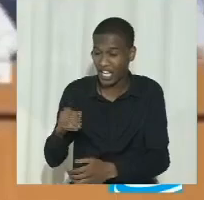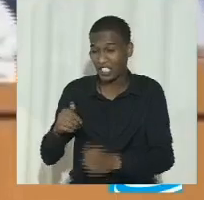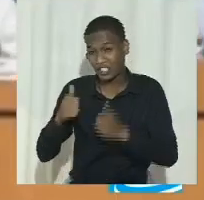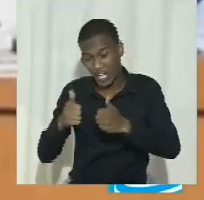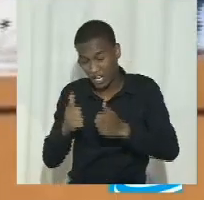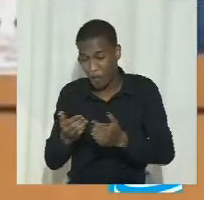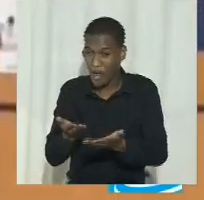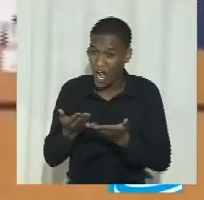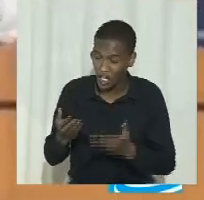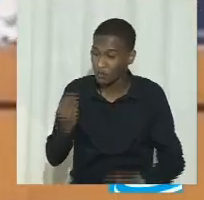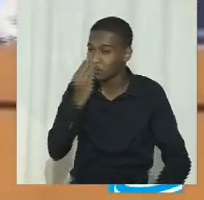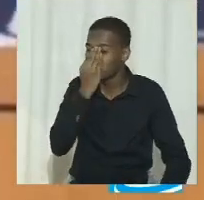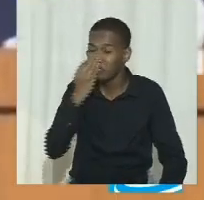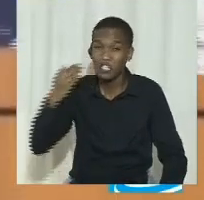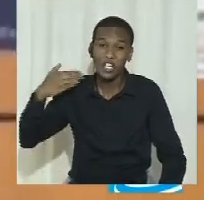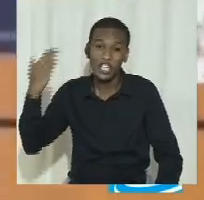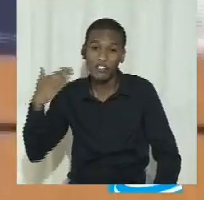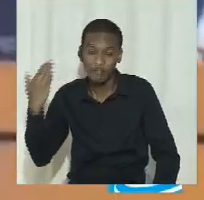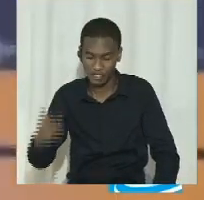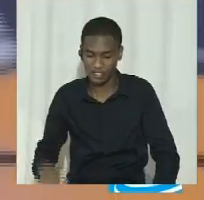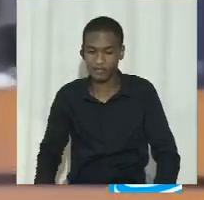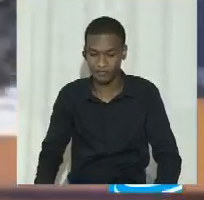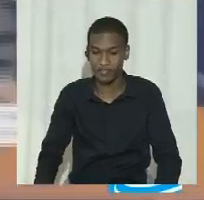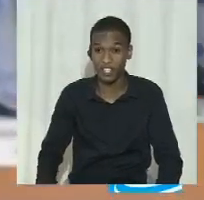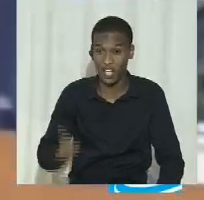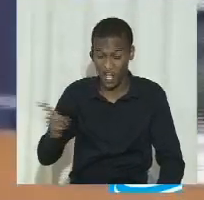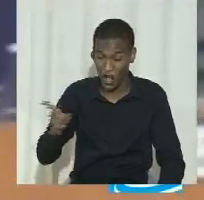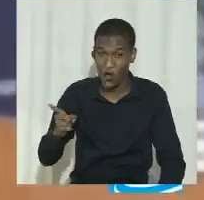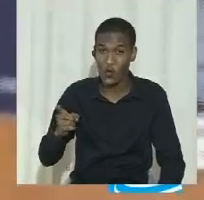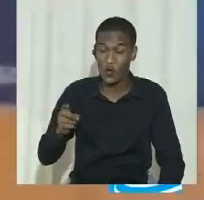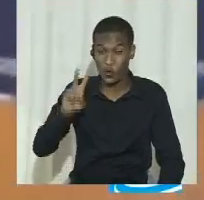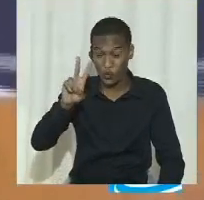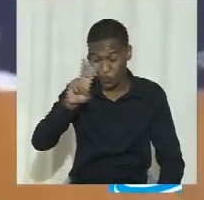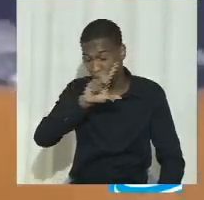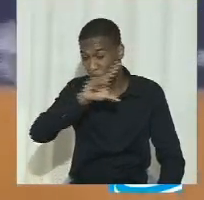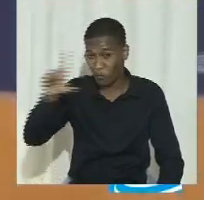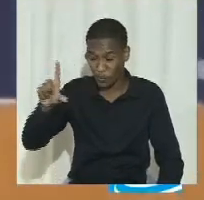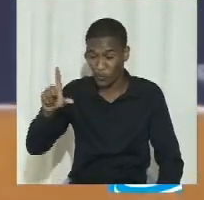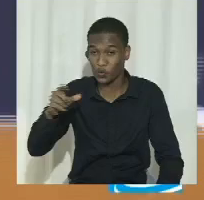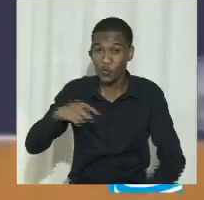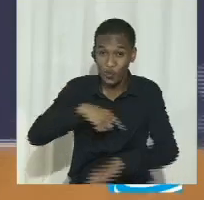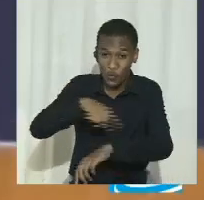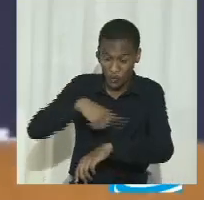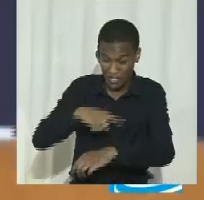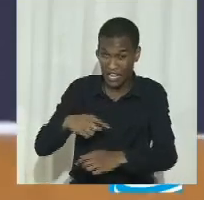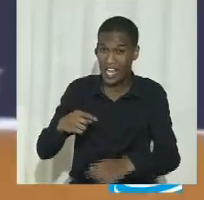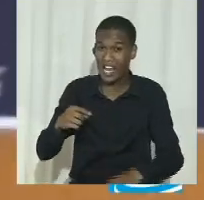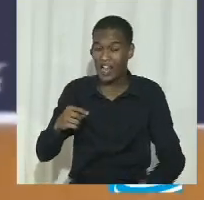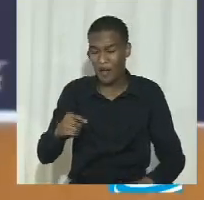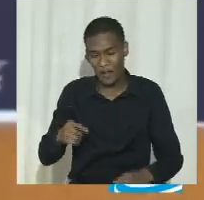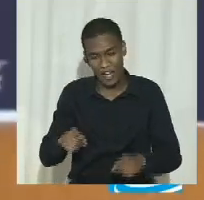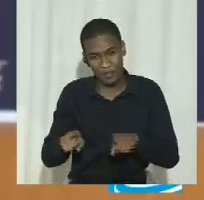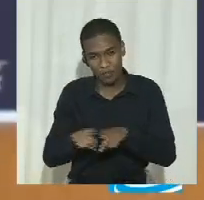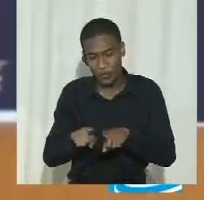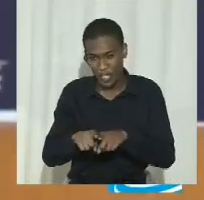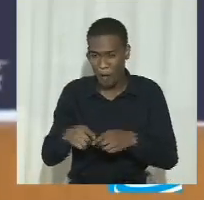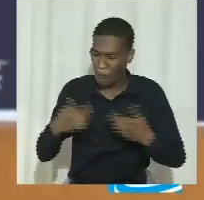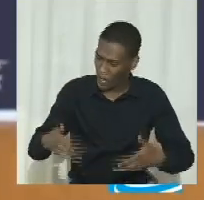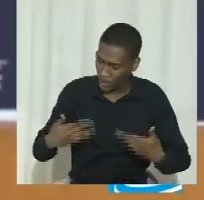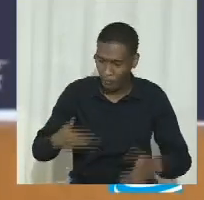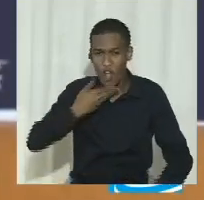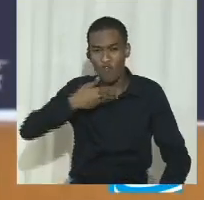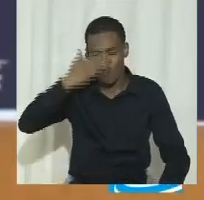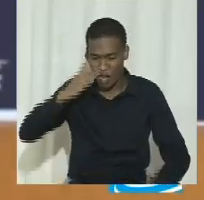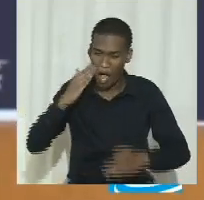Raha ny antotanisa, tao anatin'ny 24 ora, maherin'ny 2 arivo ireo maty, maherin'ny indray alina sy 3 hetsy ny tranga